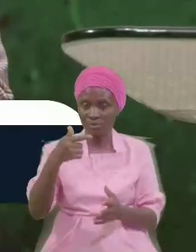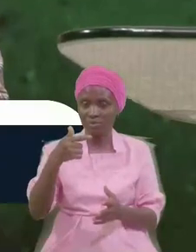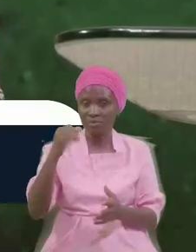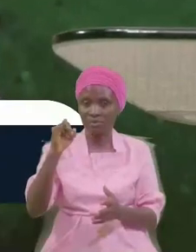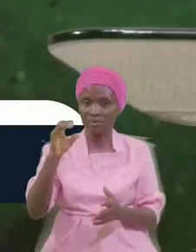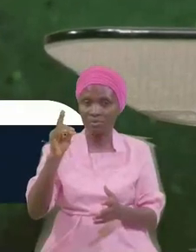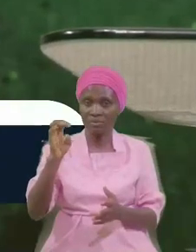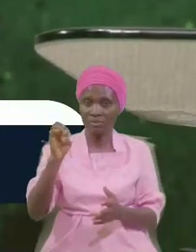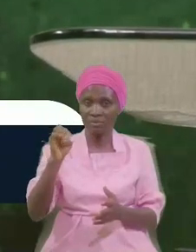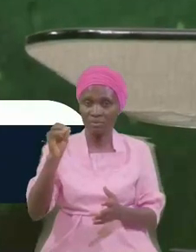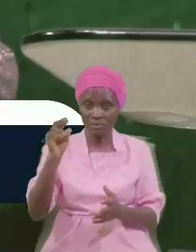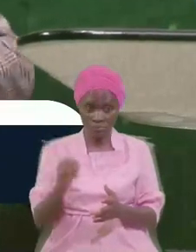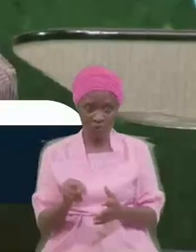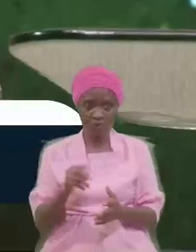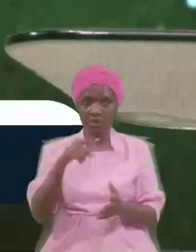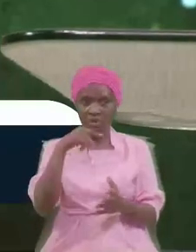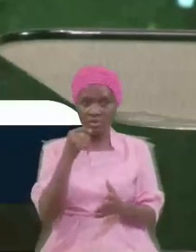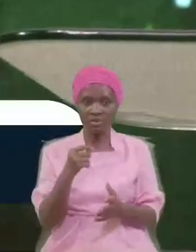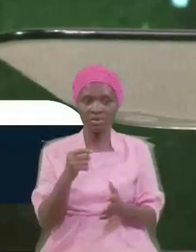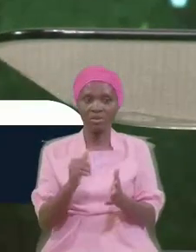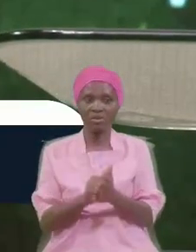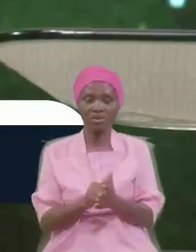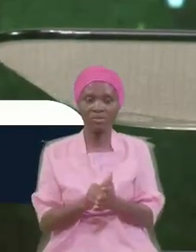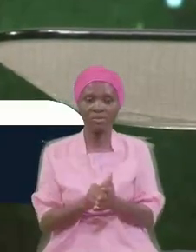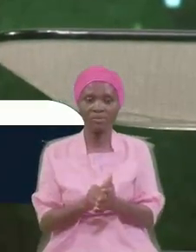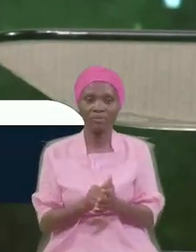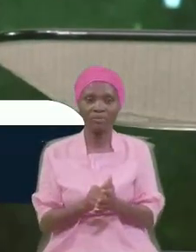Juge 6, 13.